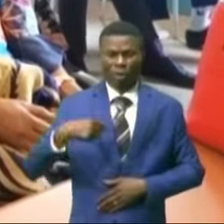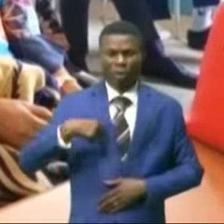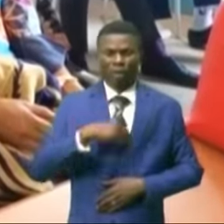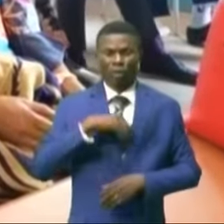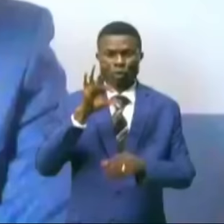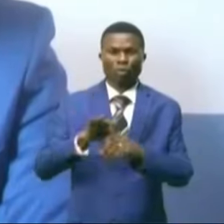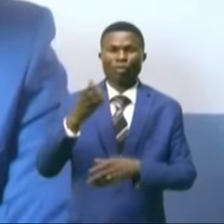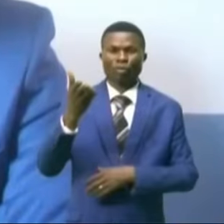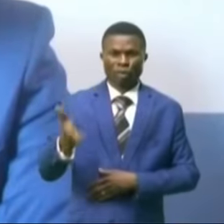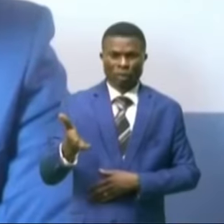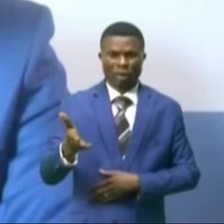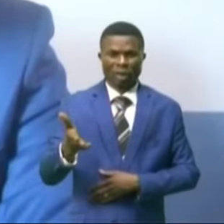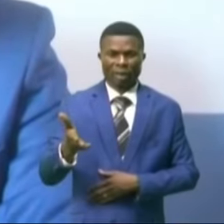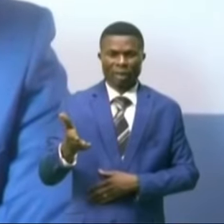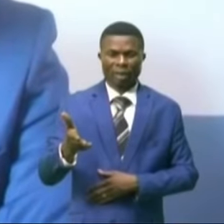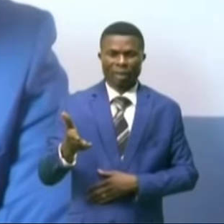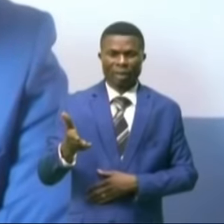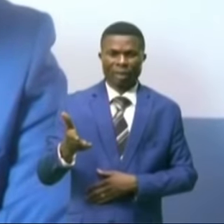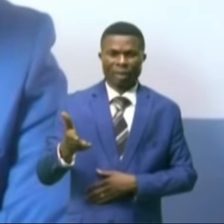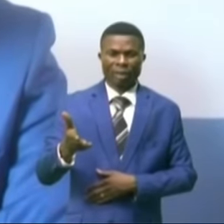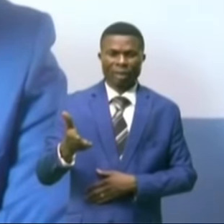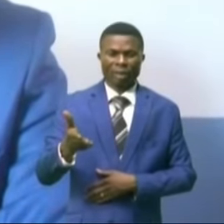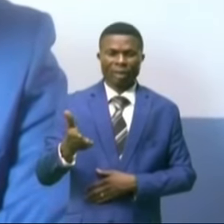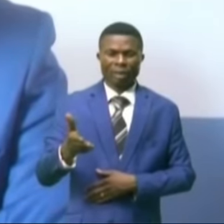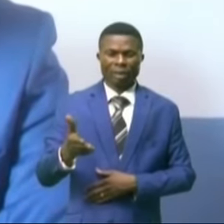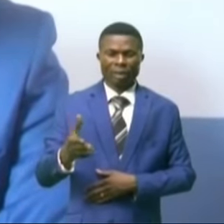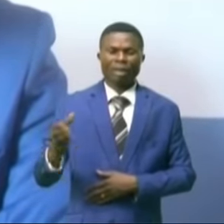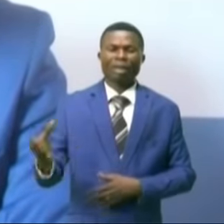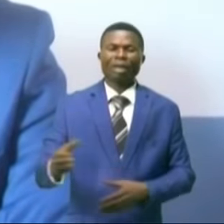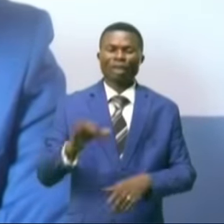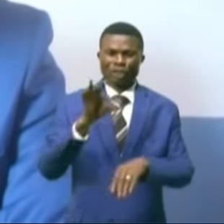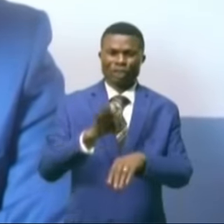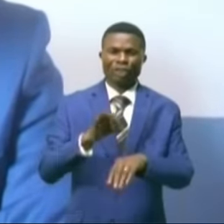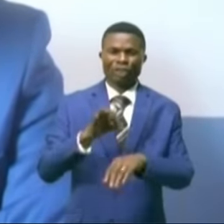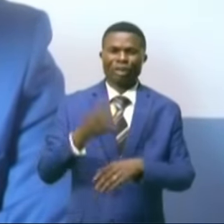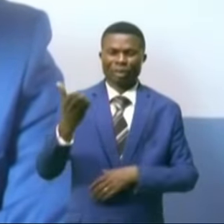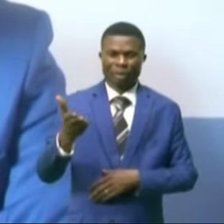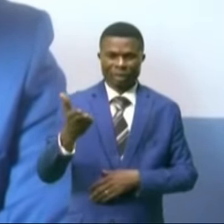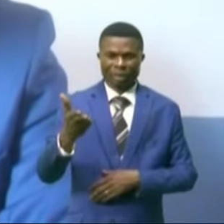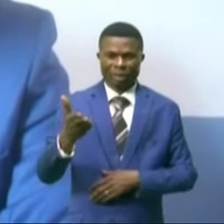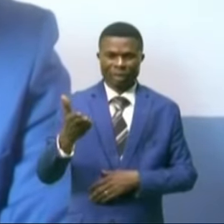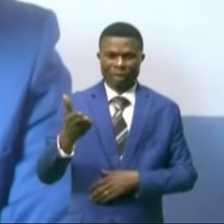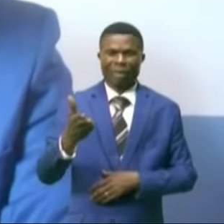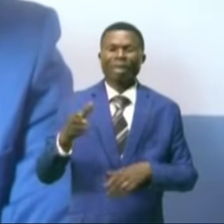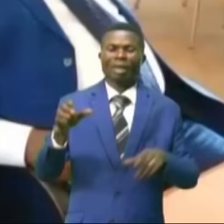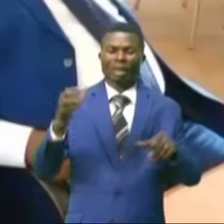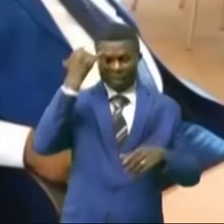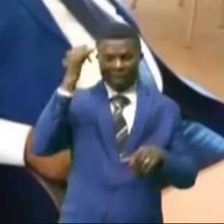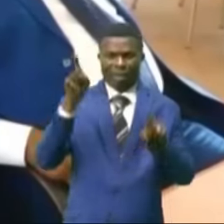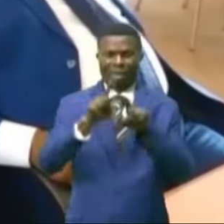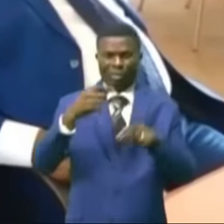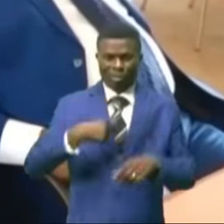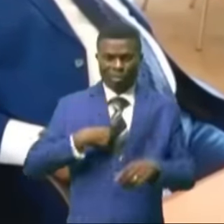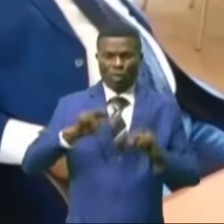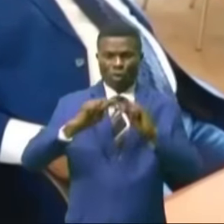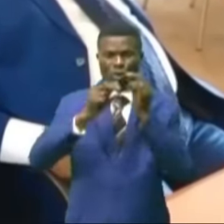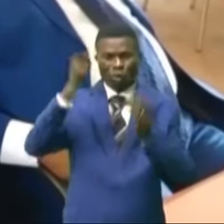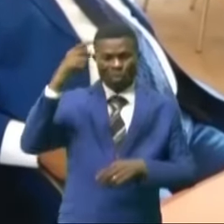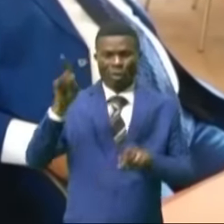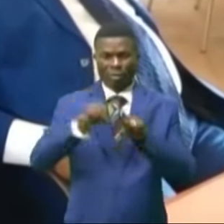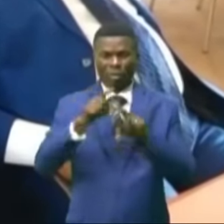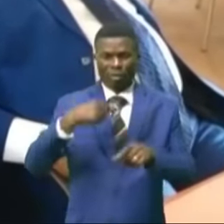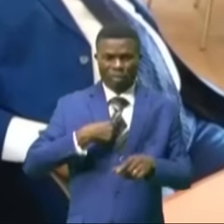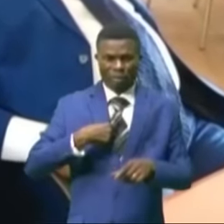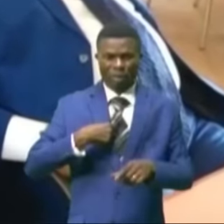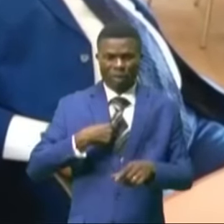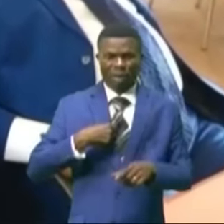voter a la chance d'être de même parti que moi. Mais ça ne donne pas une carte blanche